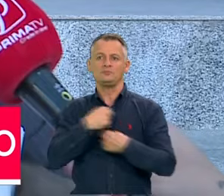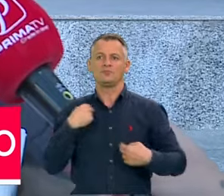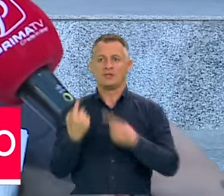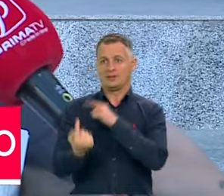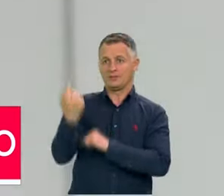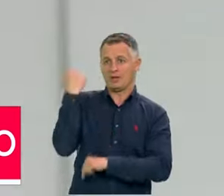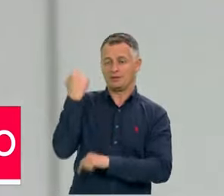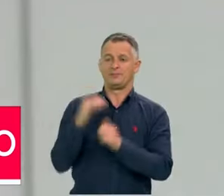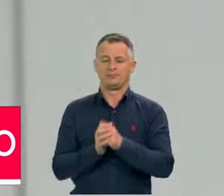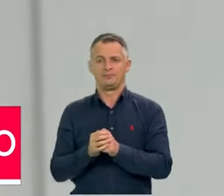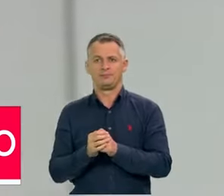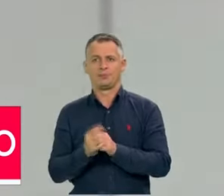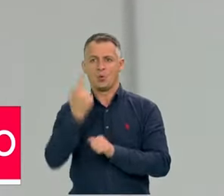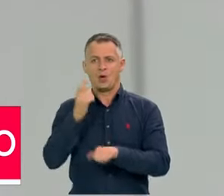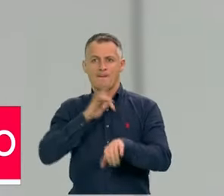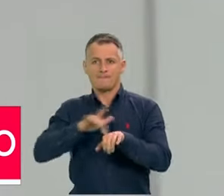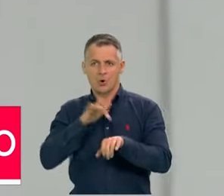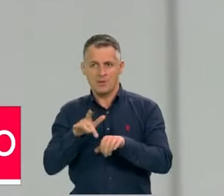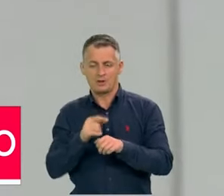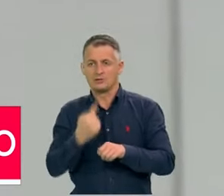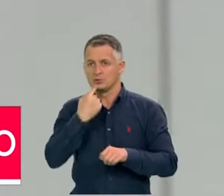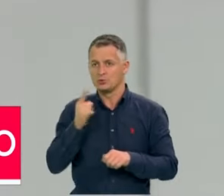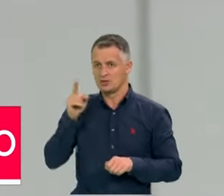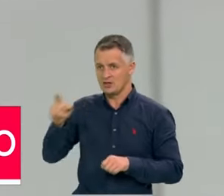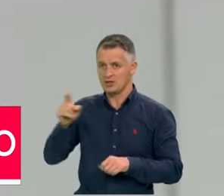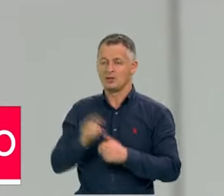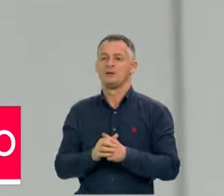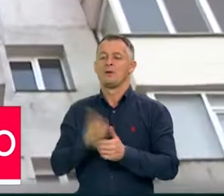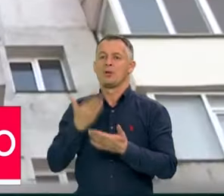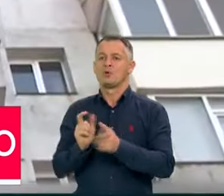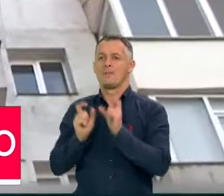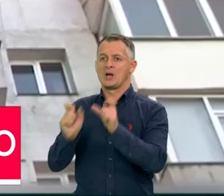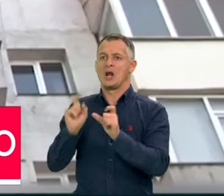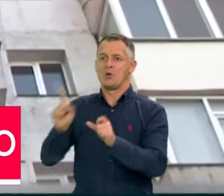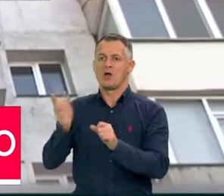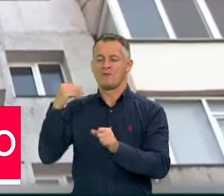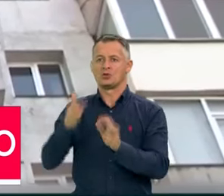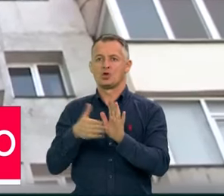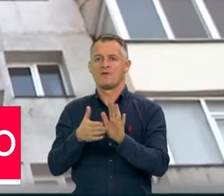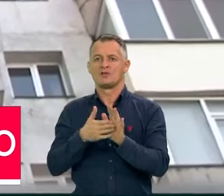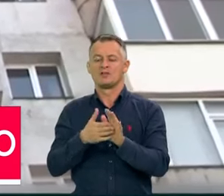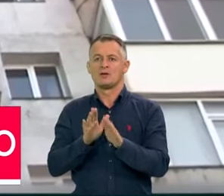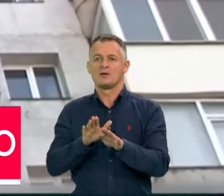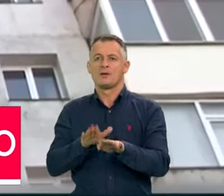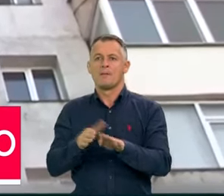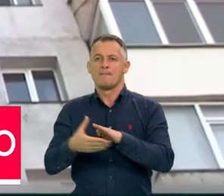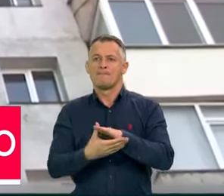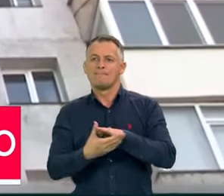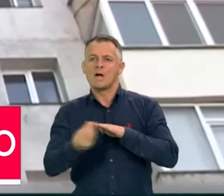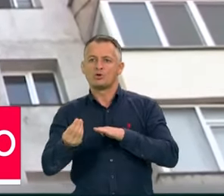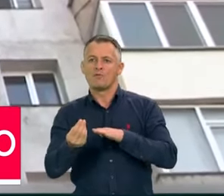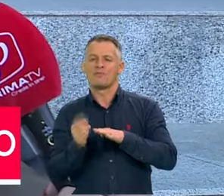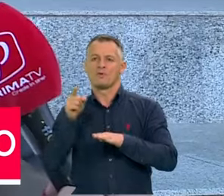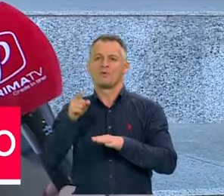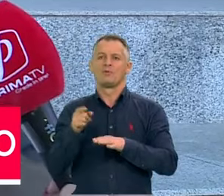către Înalta Curte una dintre probele invocate de Sebastian felecanu în apărarea sa a fost o urmă de pantof pe pervazul geamului de la